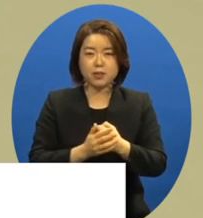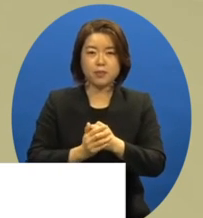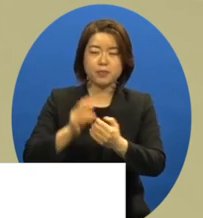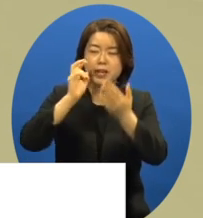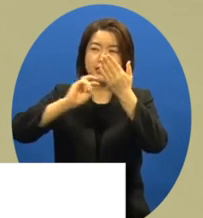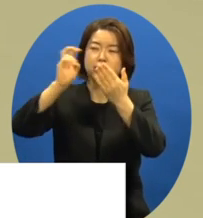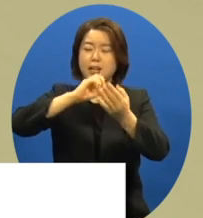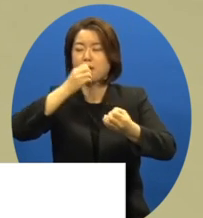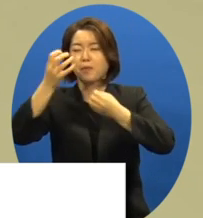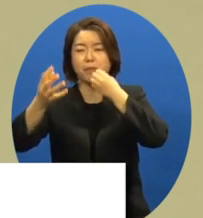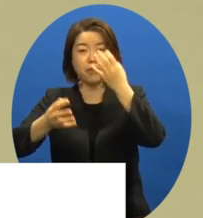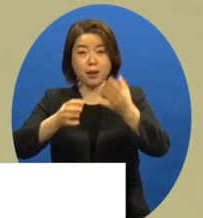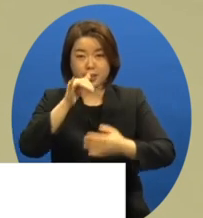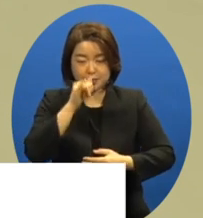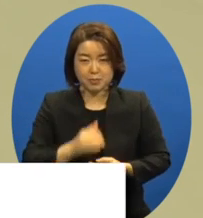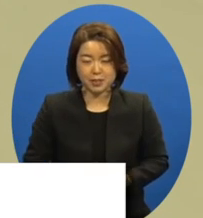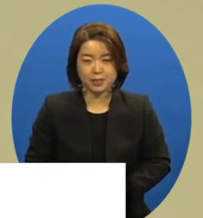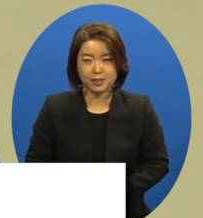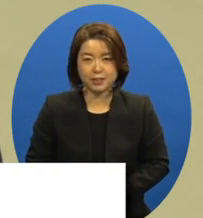찬송을 불렀습니다.